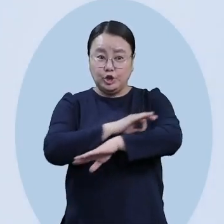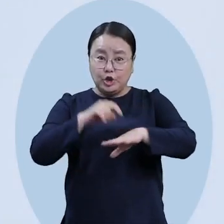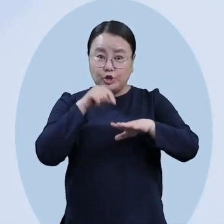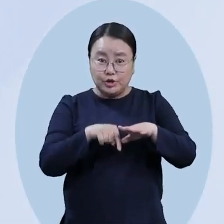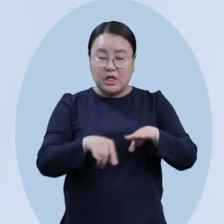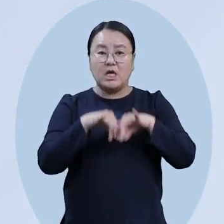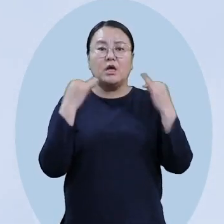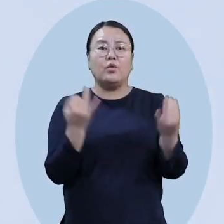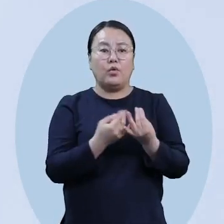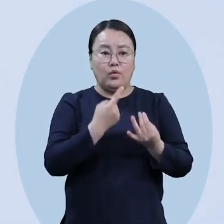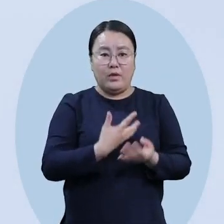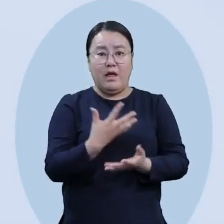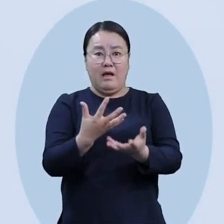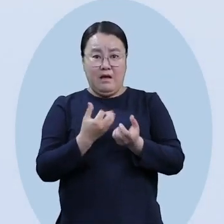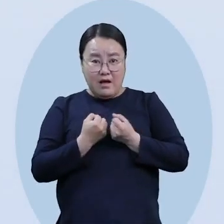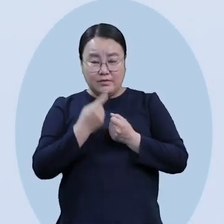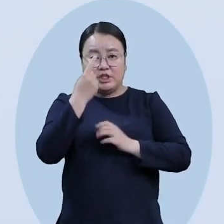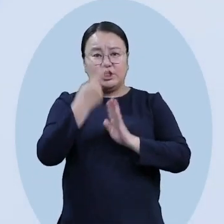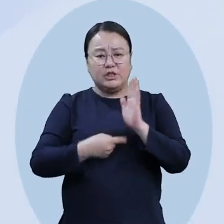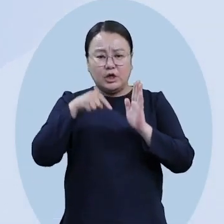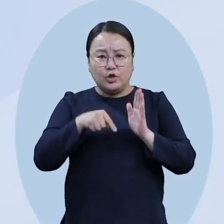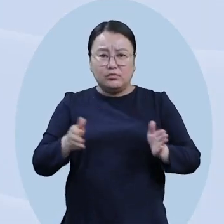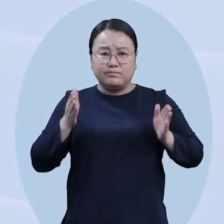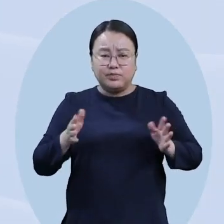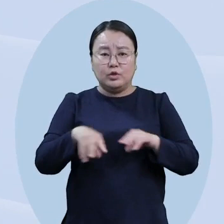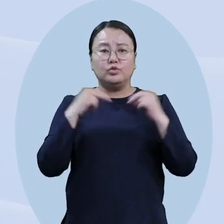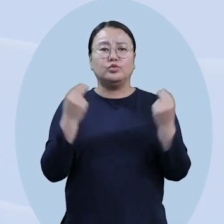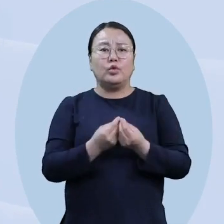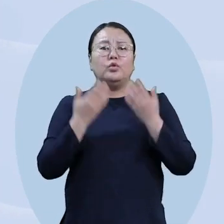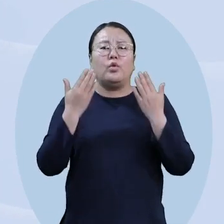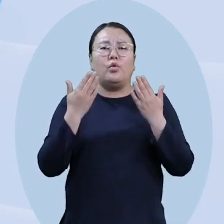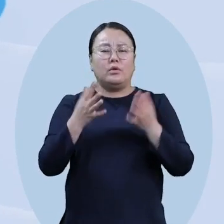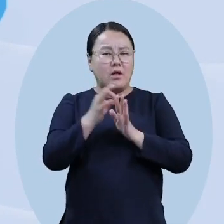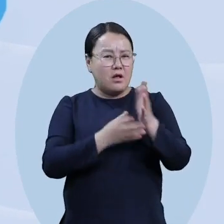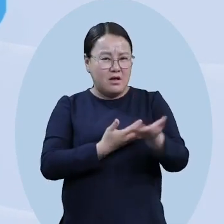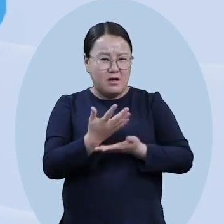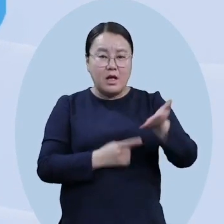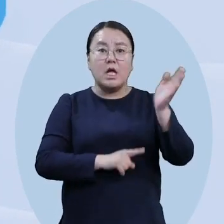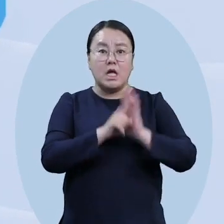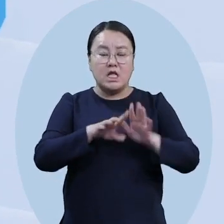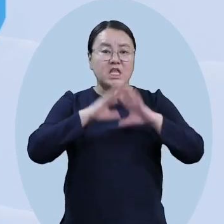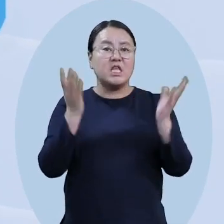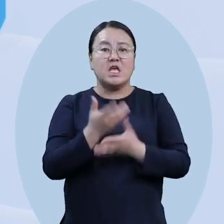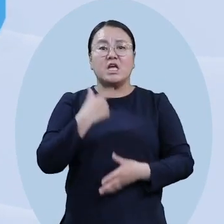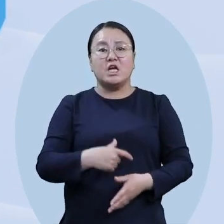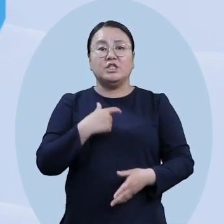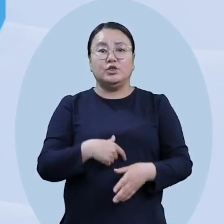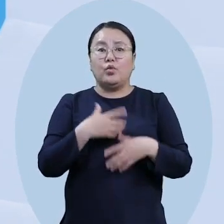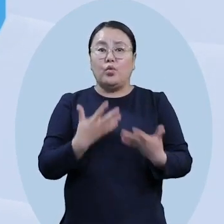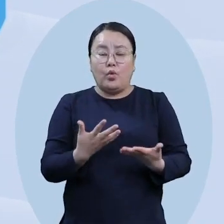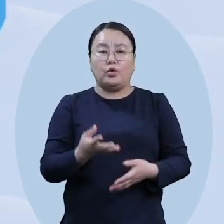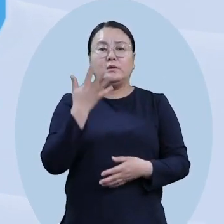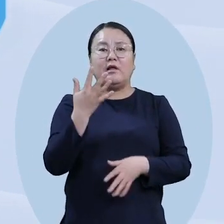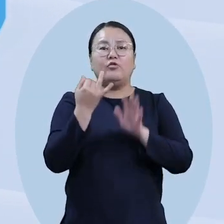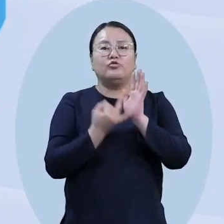Төслийг Монгол улсын их хурл хүлээн авсан өдрөөс хойш 1 сарын дотор чуулганы нэгдсэн хурлаанаар хэлэлцэж эхлэх бөгөөд нийт гишүүдийн 4/3